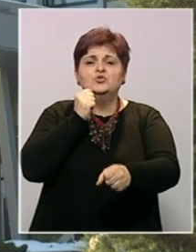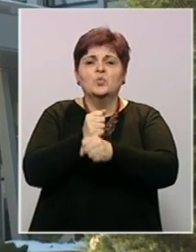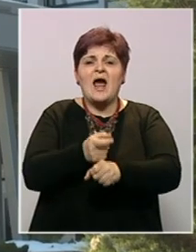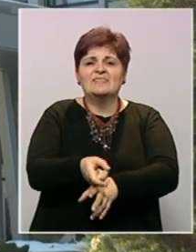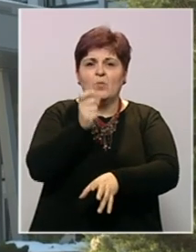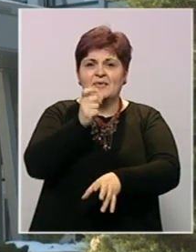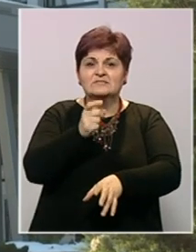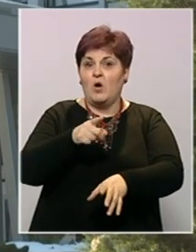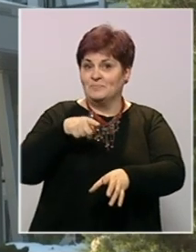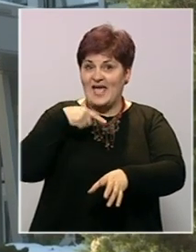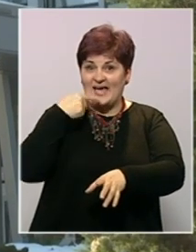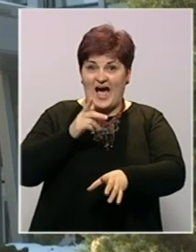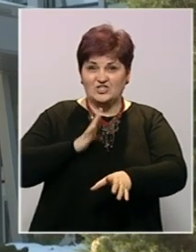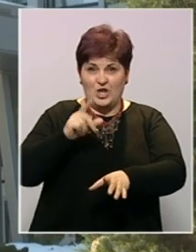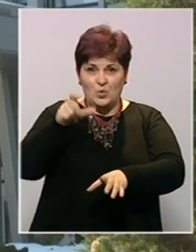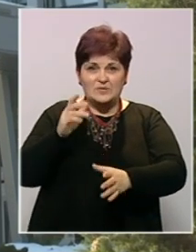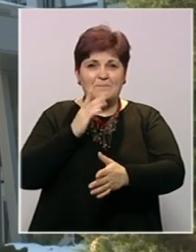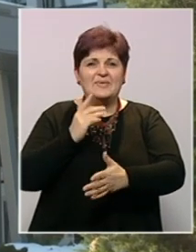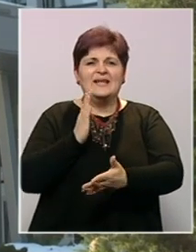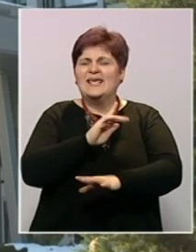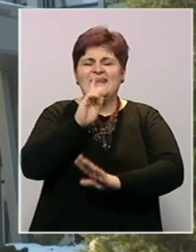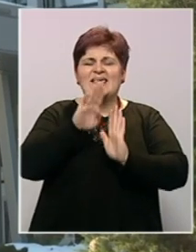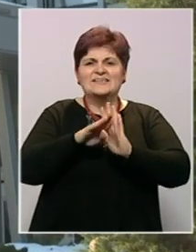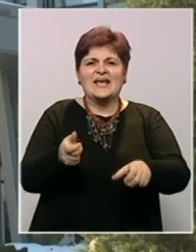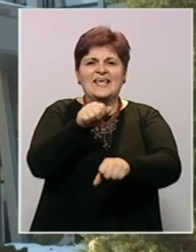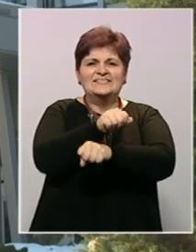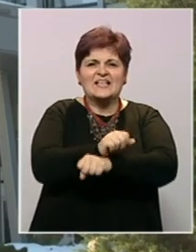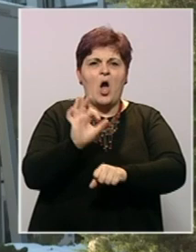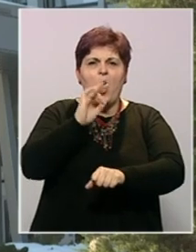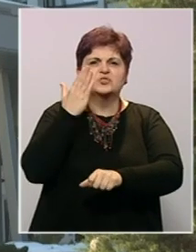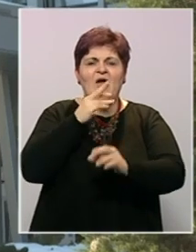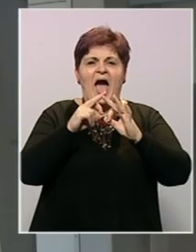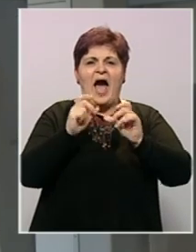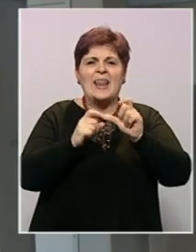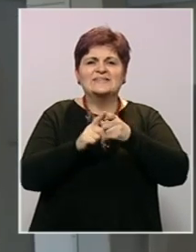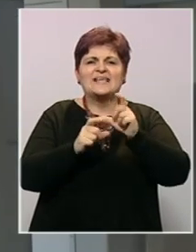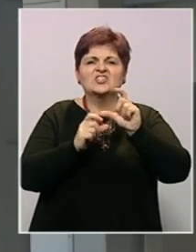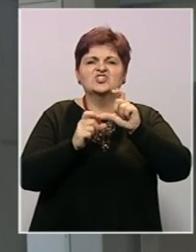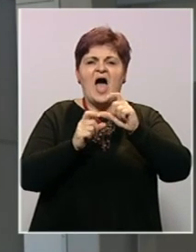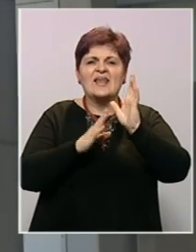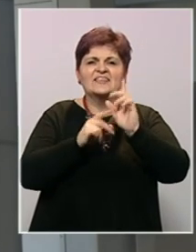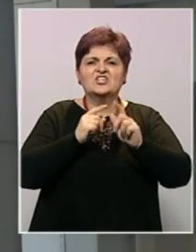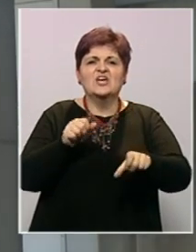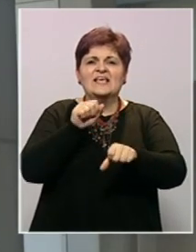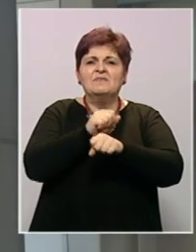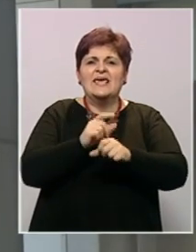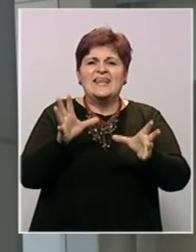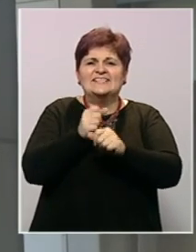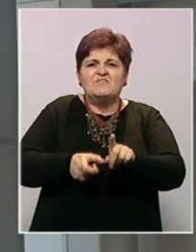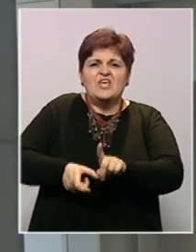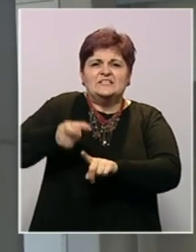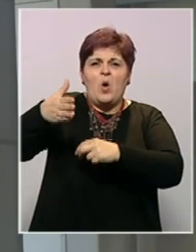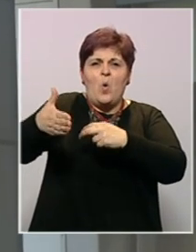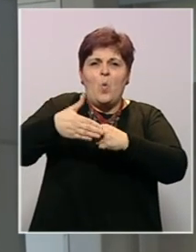ubojstava. Navodi se da su civili bili nezakonito zatvoreni u logoru Osnovna škola Aleksa Šantić i zatvoru u nedovršenoj zgradi u